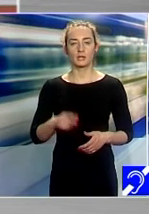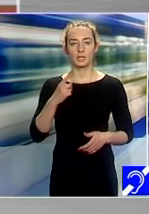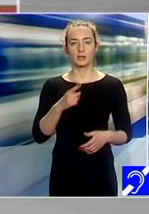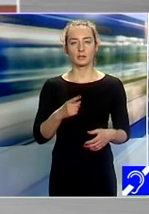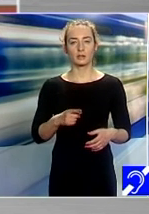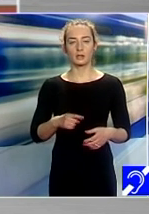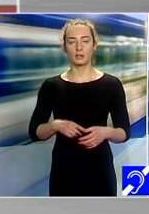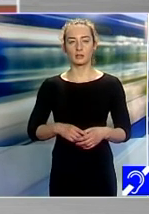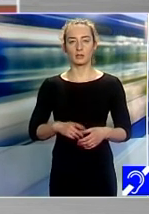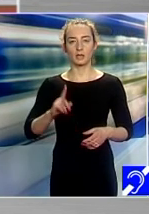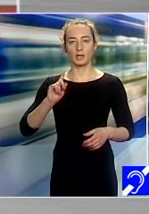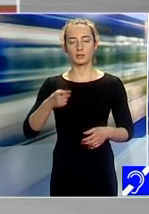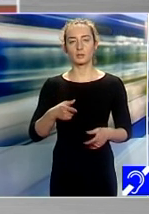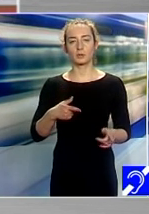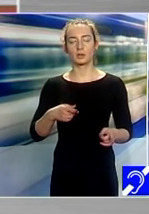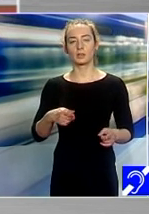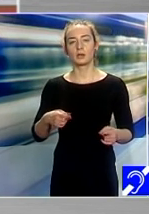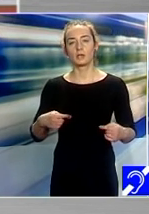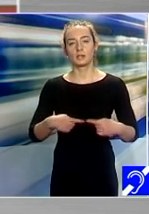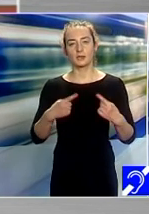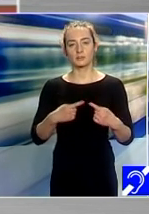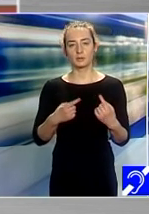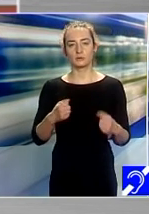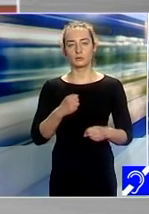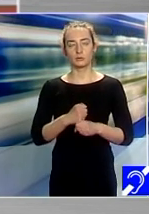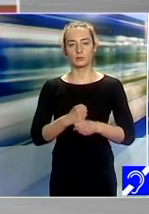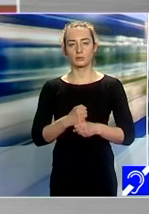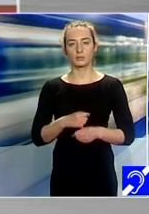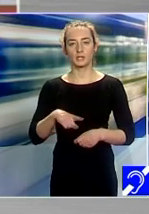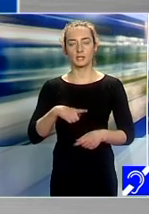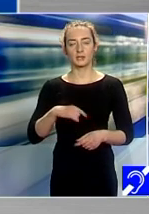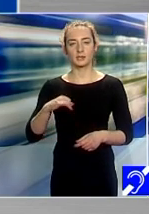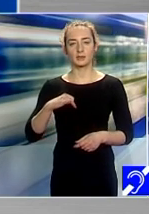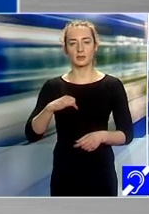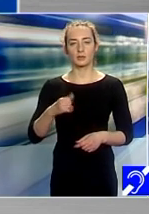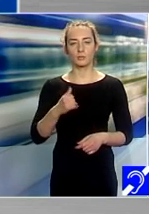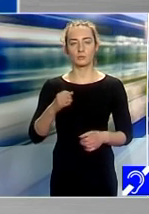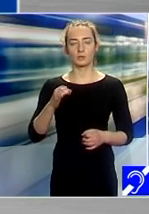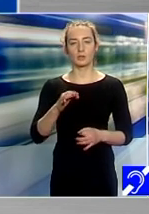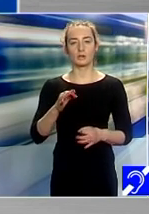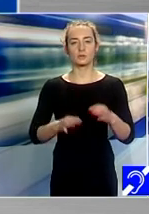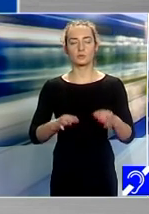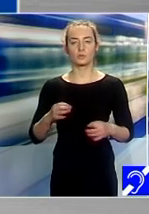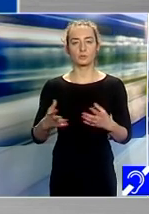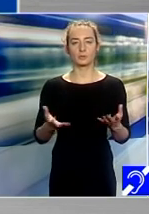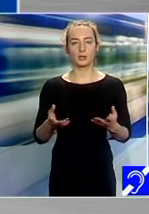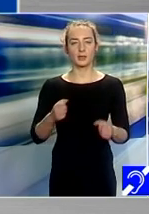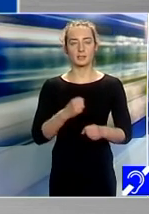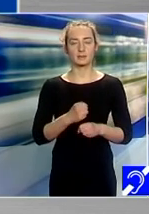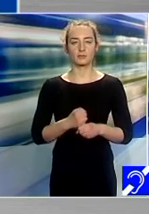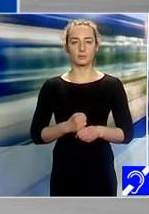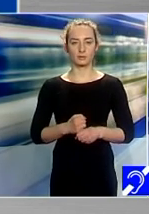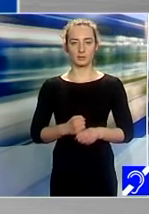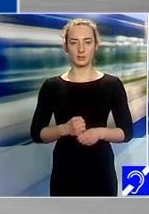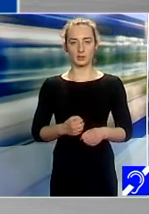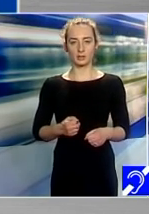trebui dezbătut foarte serios această chestiune. Este foarte interesant un studiu care s-a făcut